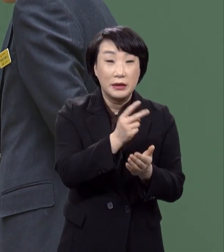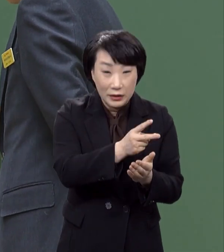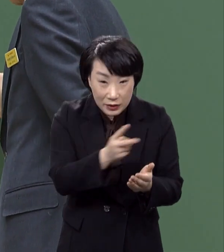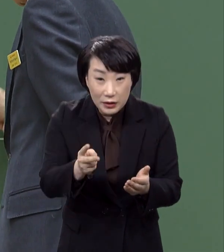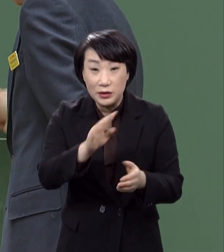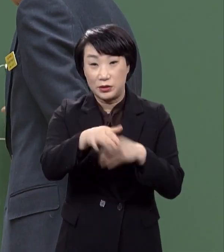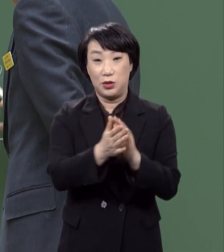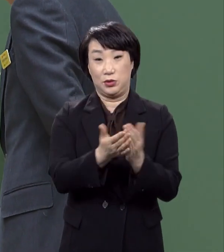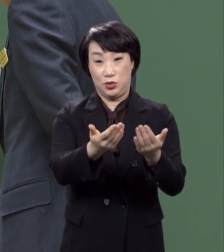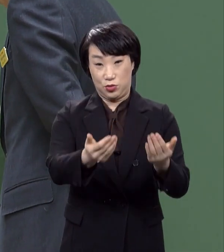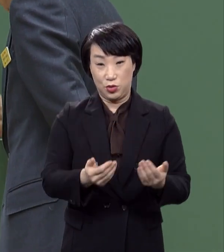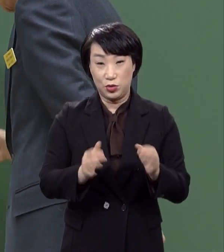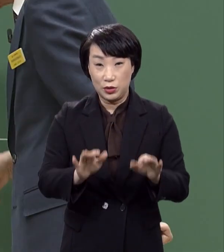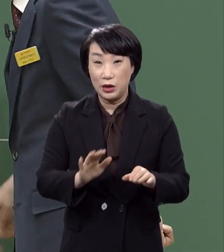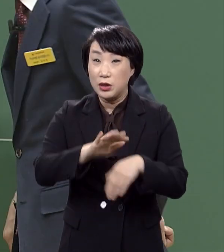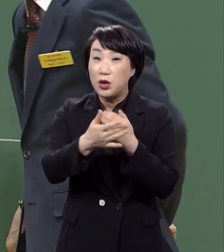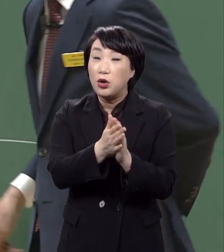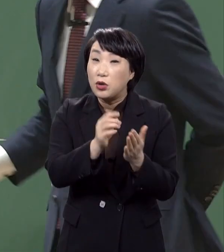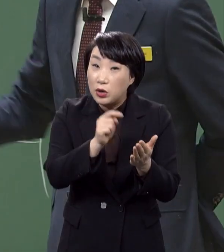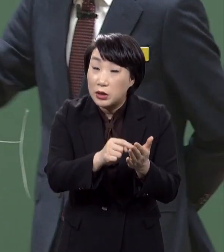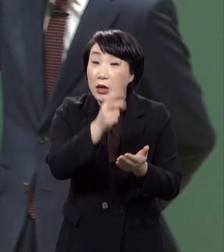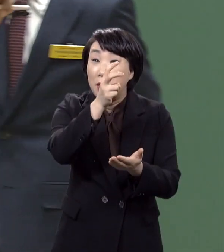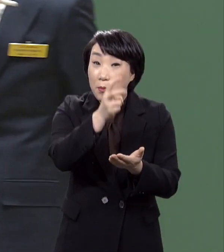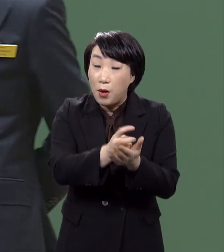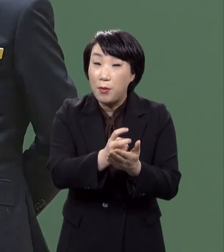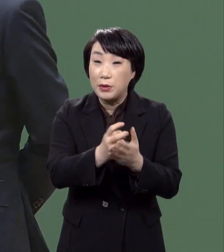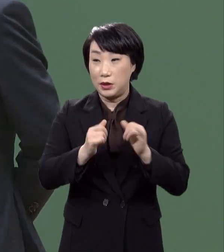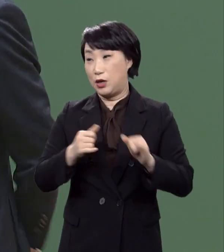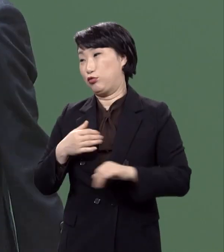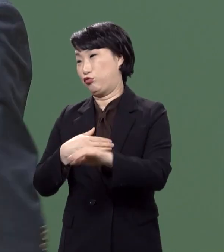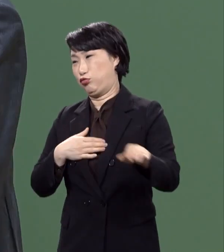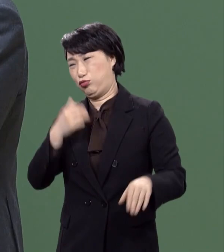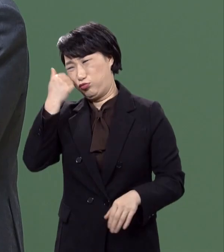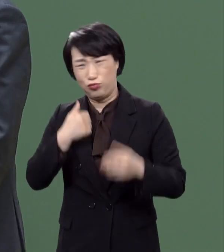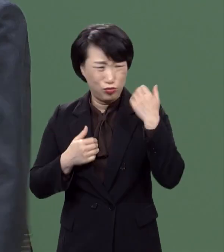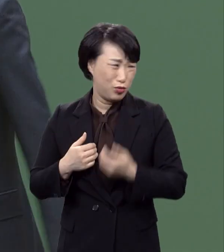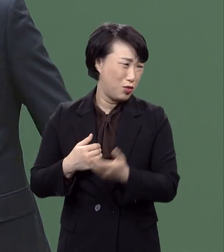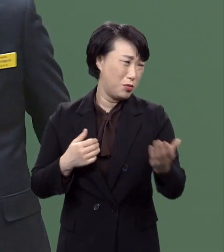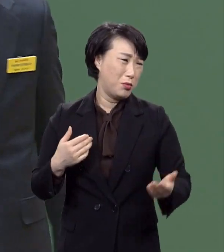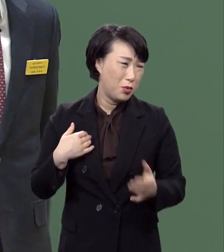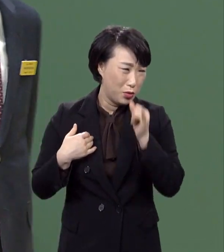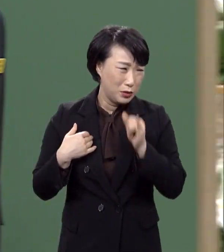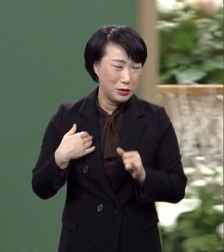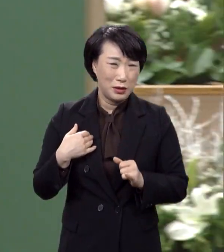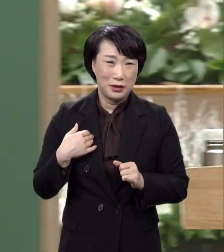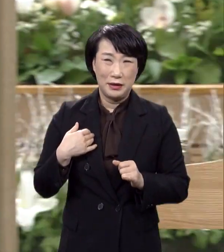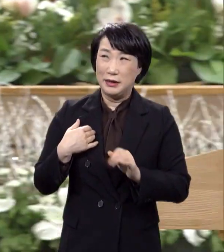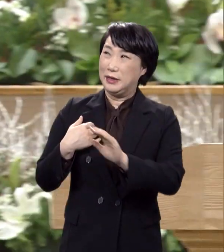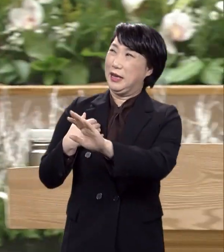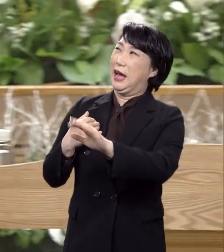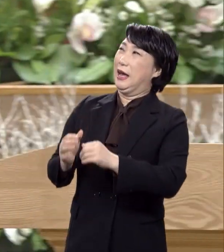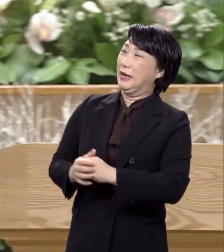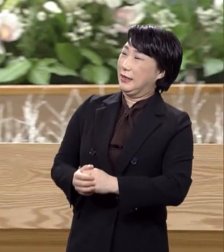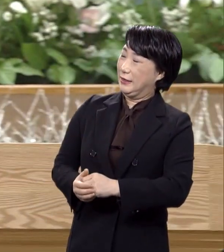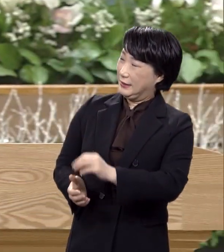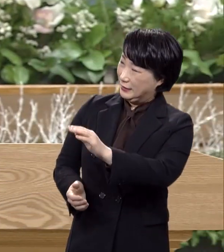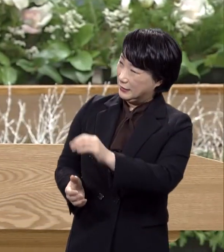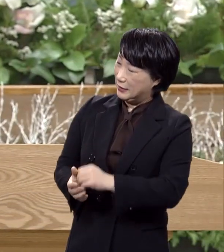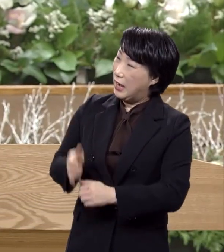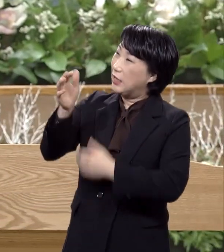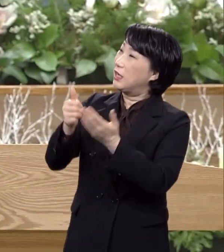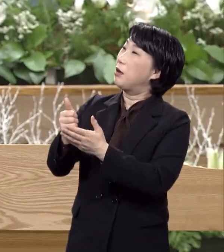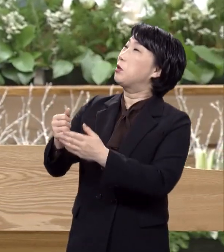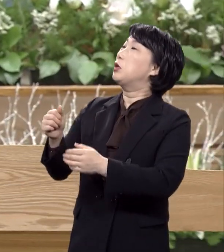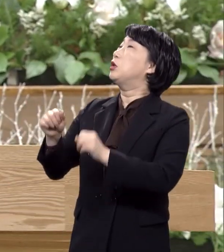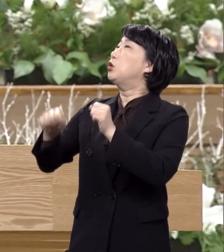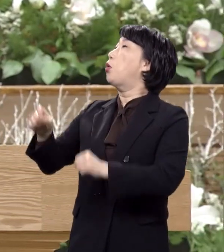성경. 근데 성경이라는 법을 인간은 아무도 모르지요. 그리고 뭐라고 하느냐? 야,